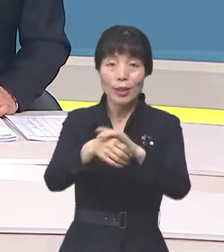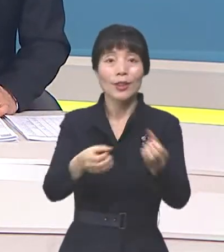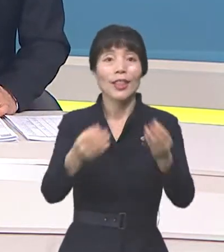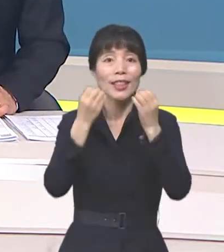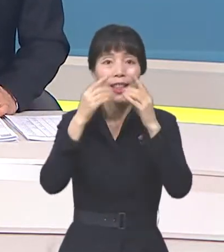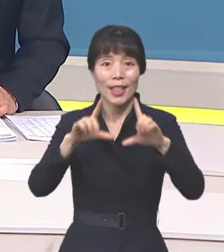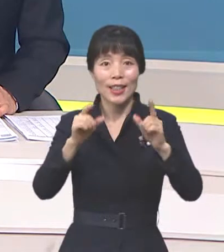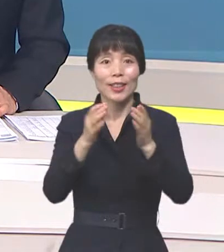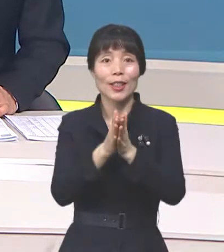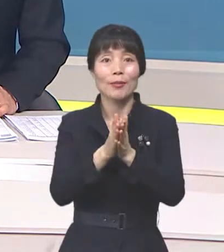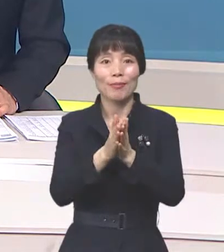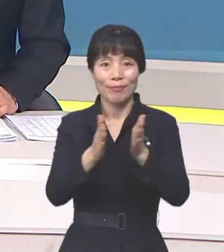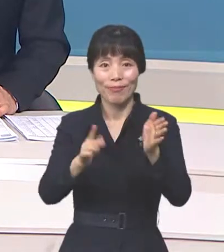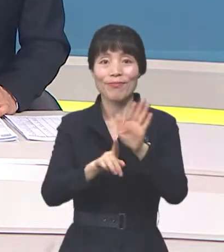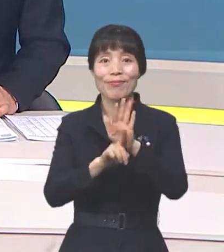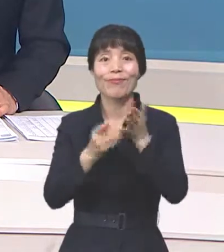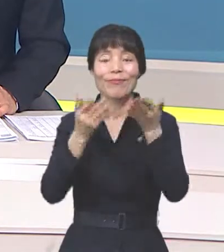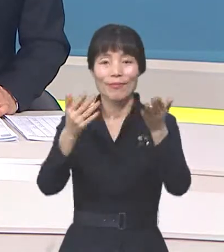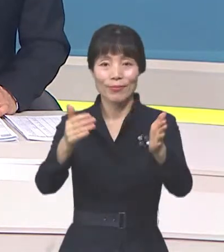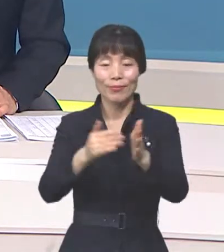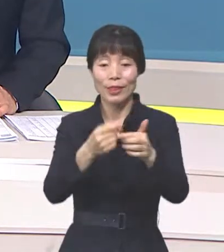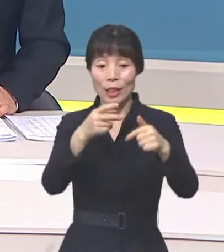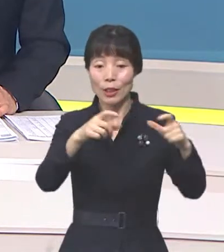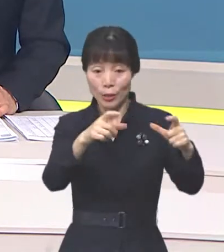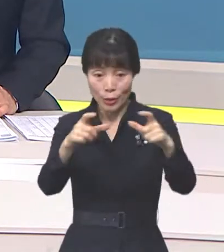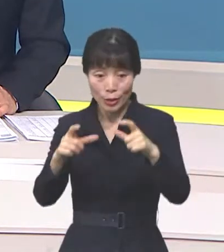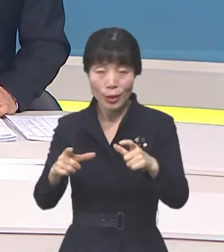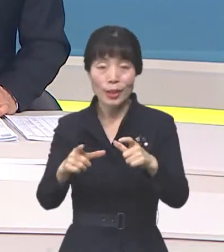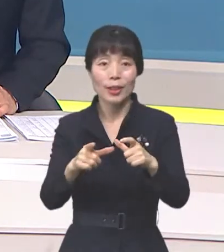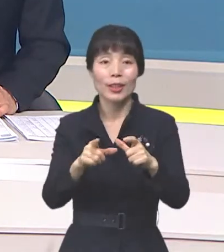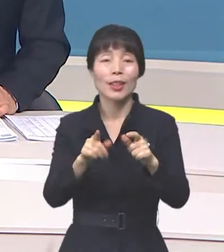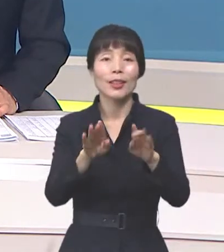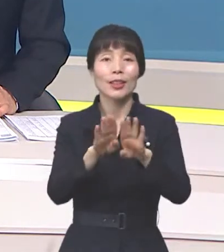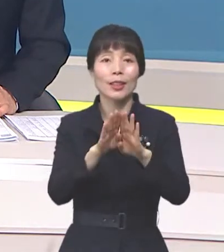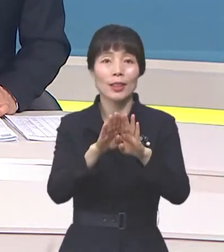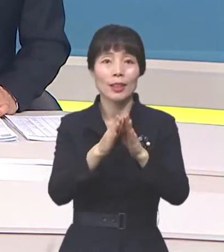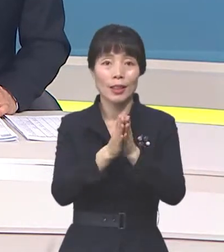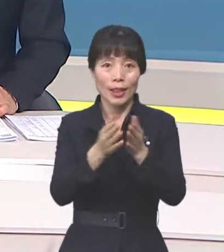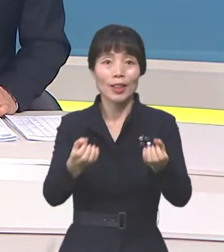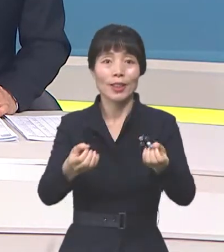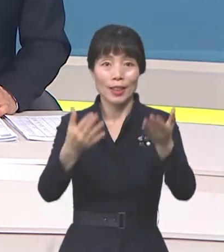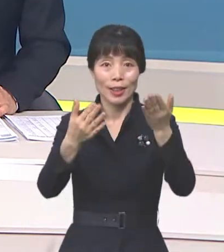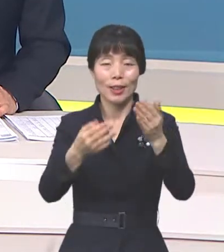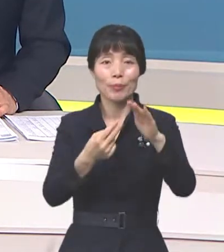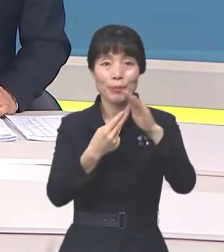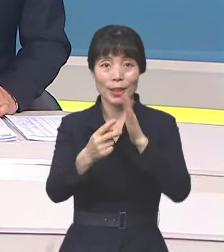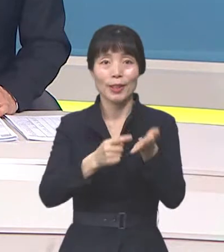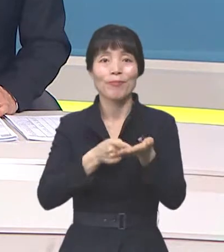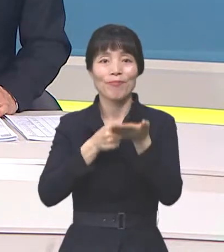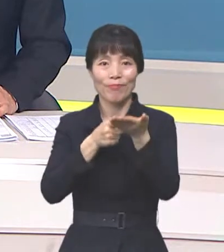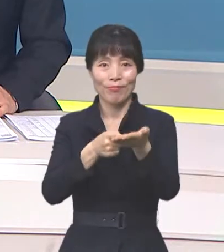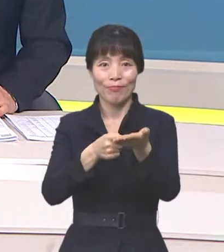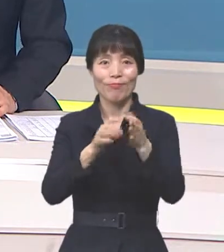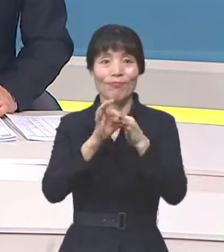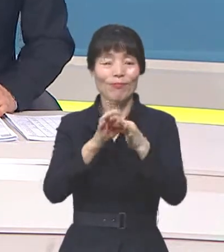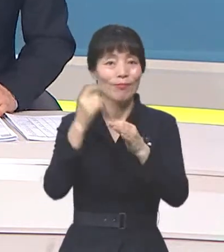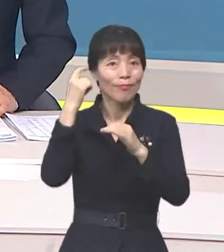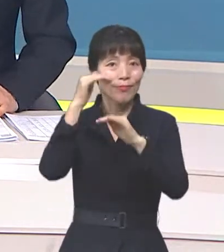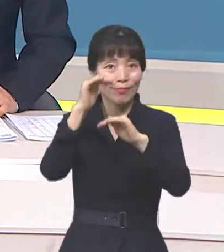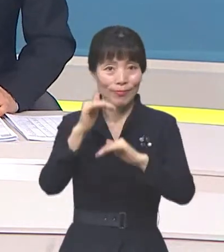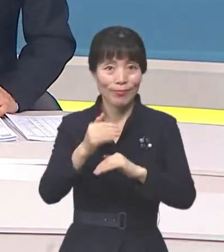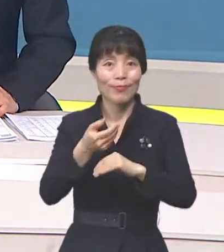새해 첫 출발을 알렸습니다. 인천 지역 각 군구도 시무식을 열어 새해 비전을 제시했는데요. 관련 소식 준비했습니다.